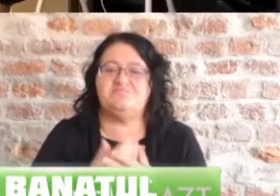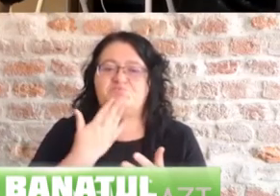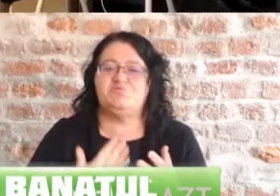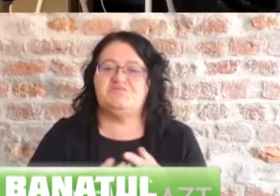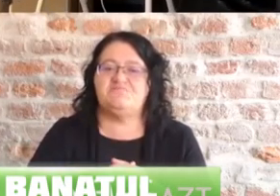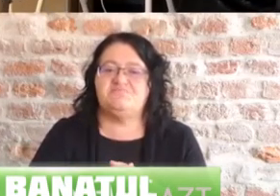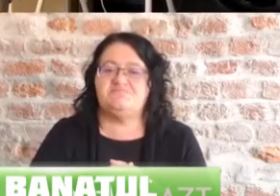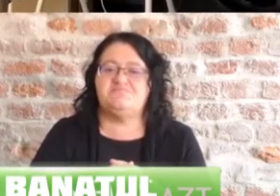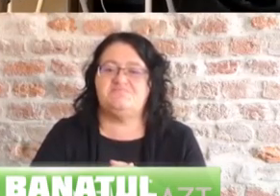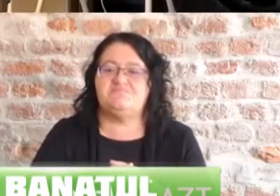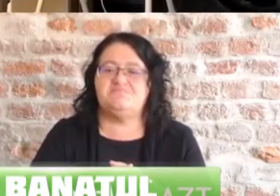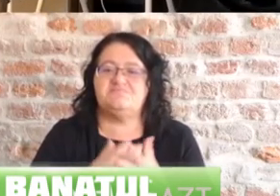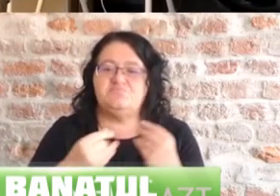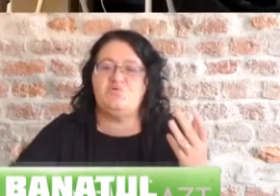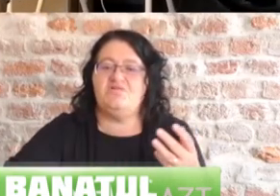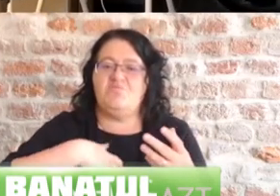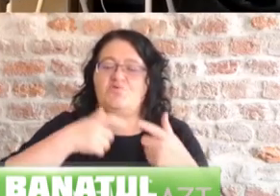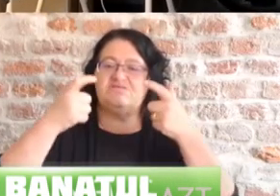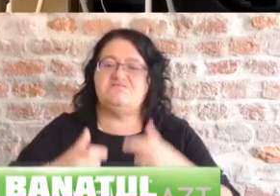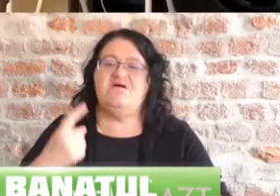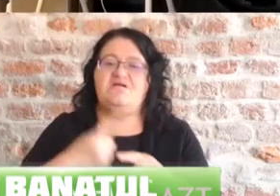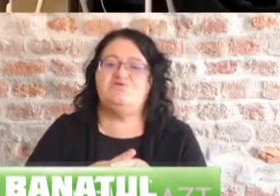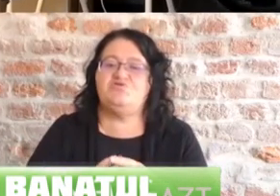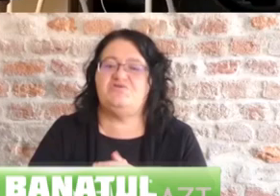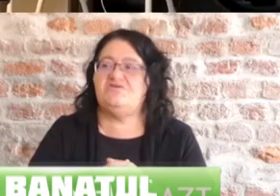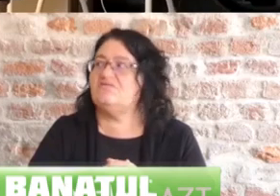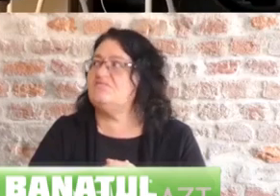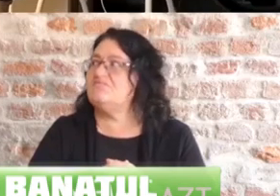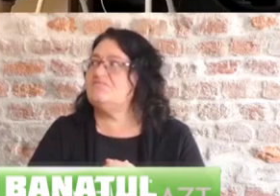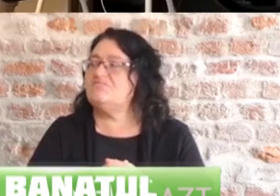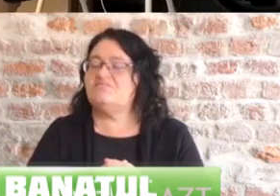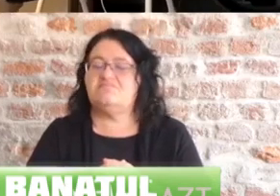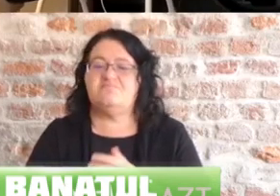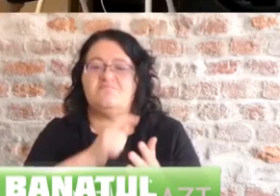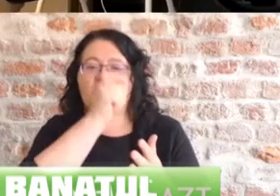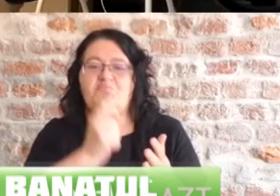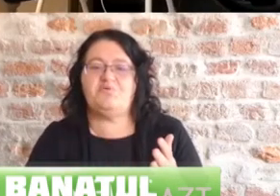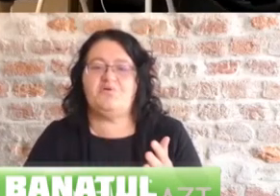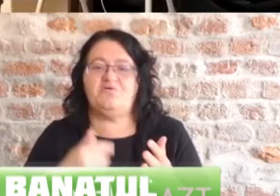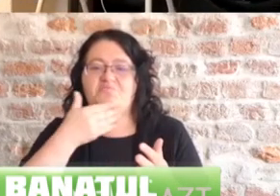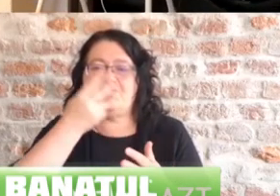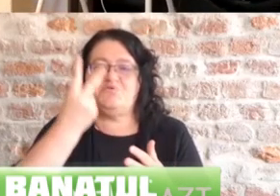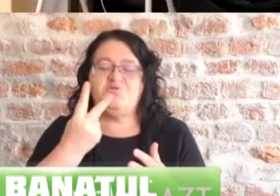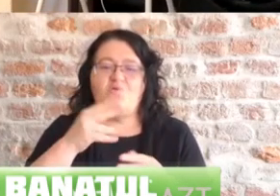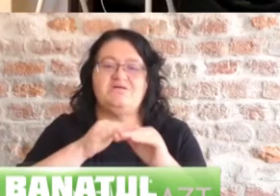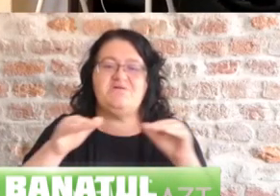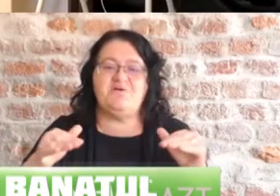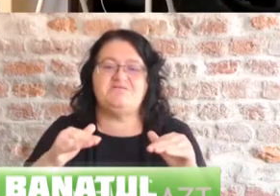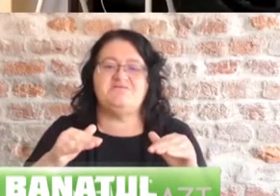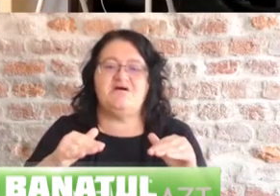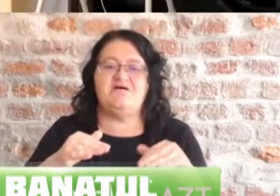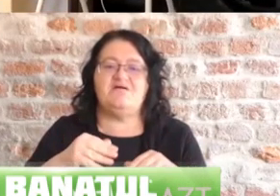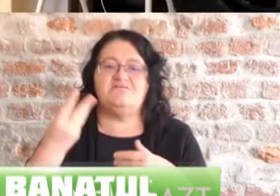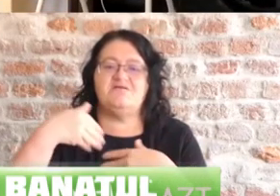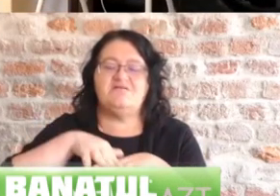Mulțumesc. Sunt multe emoții în sală și în cadrul nostru. Proiectul cu premiul 2 se bazează pe caracterul